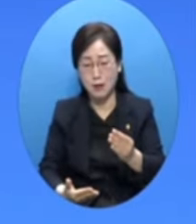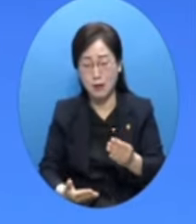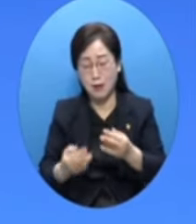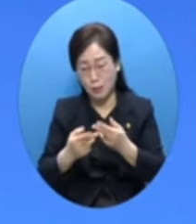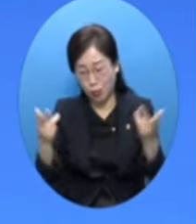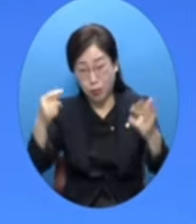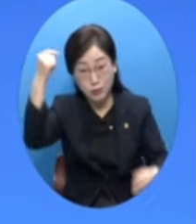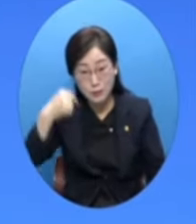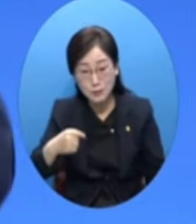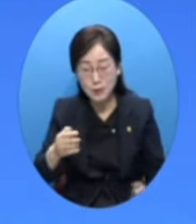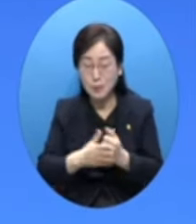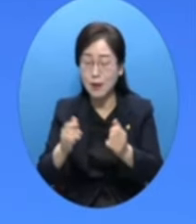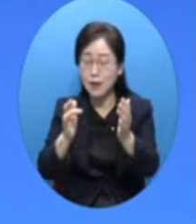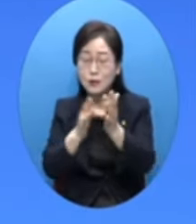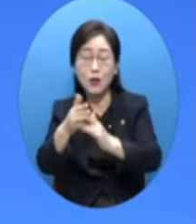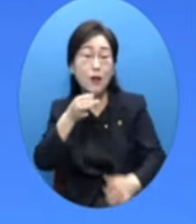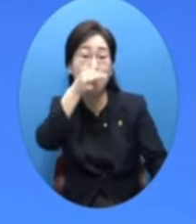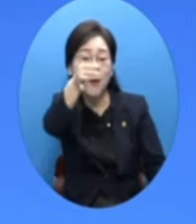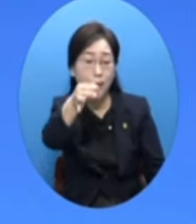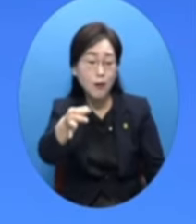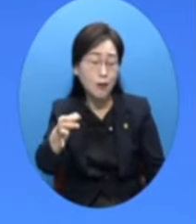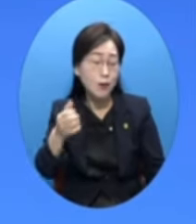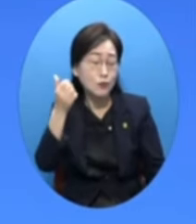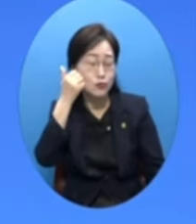예수님 음성도 못 알아들었습니다.